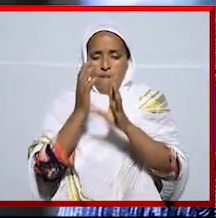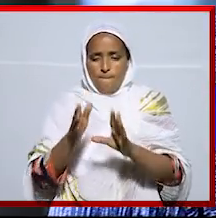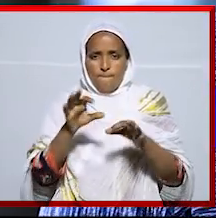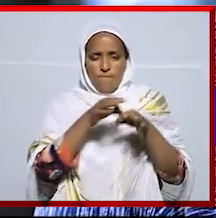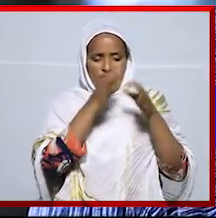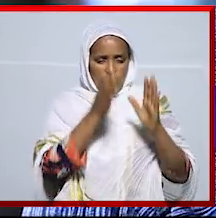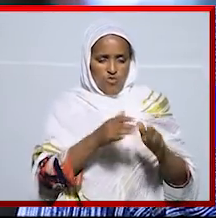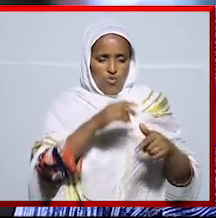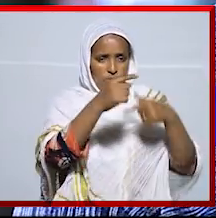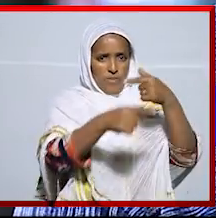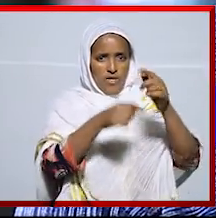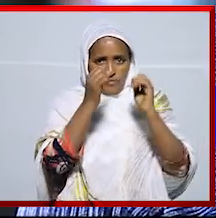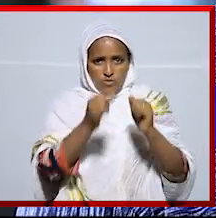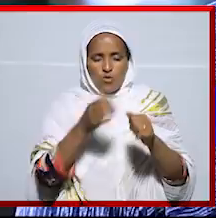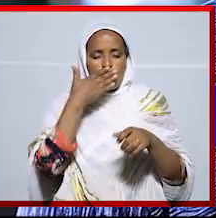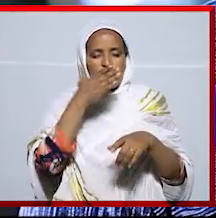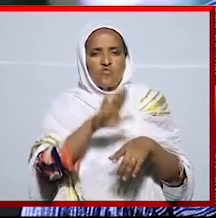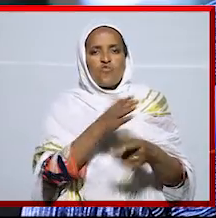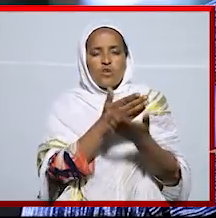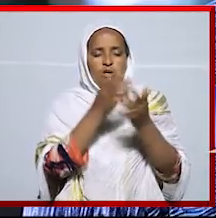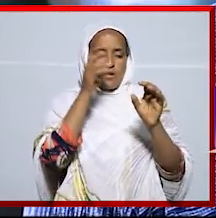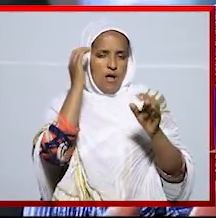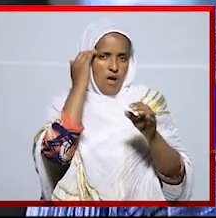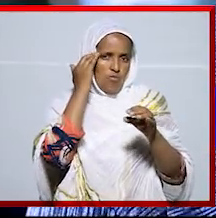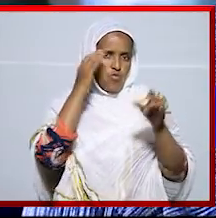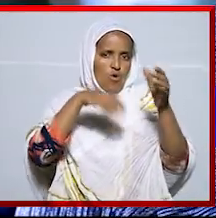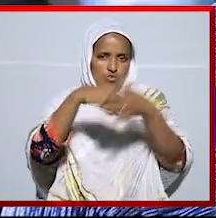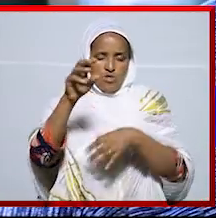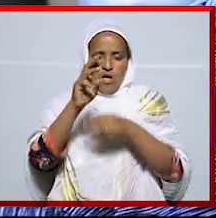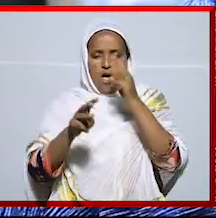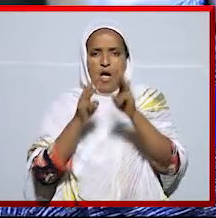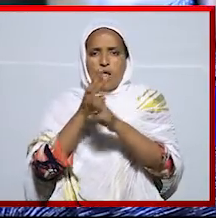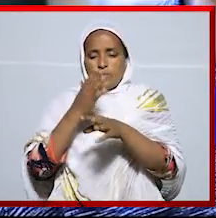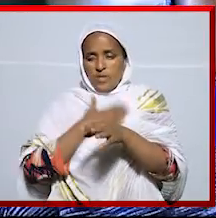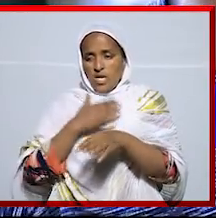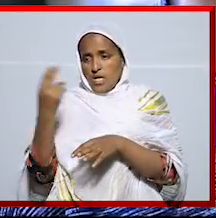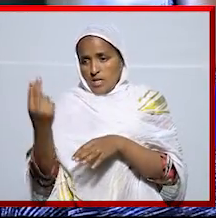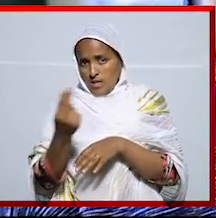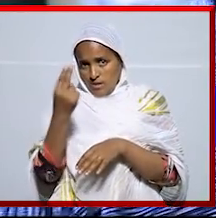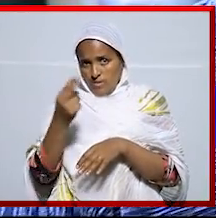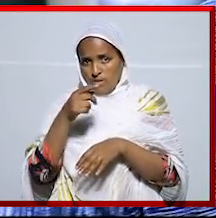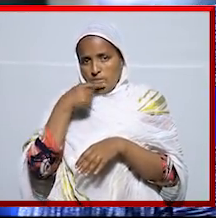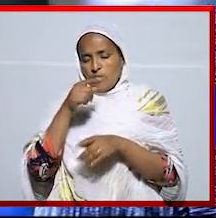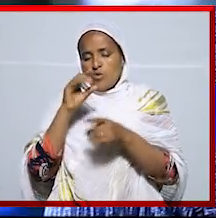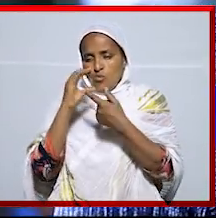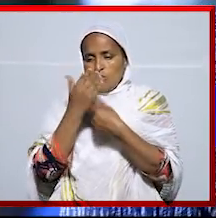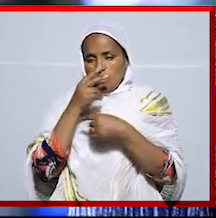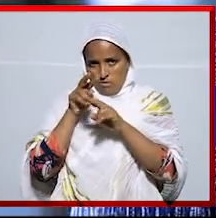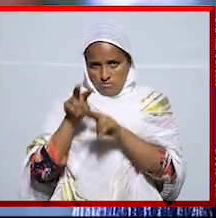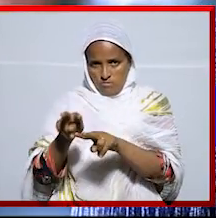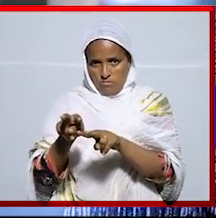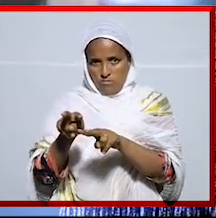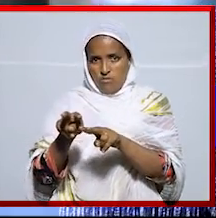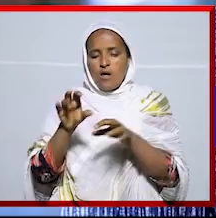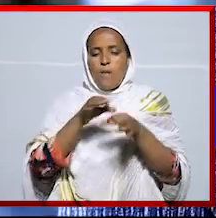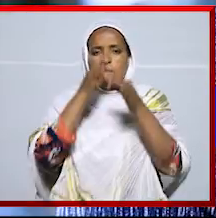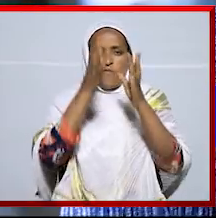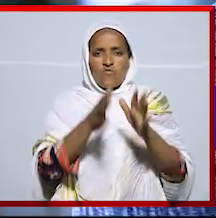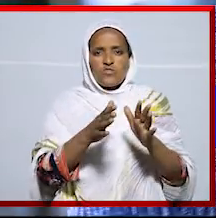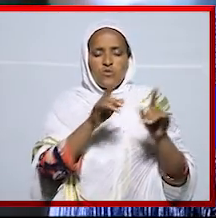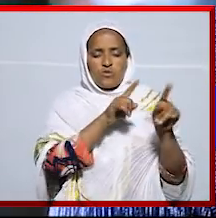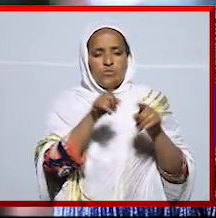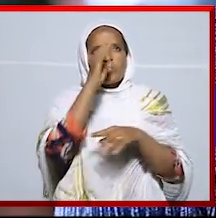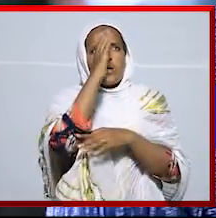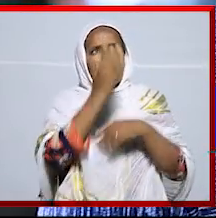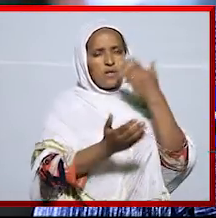ምንድነው ዋናው እኔ ብዬ ማስበው እንደ መንፈሳዊነት ስናየው መንፈሳዊነት የሚፈልገው ግብአት አለ።